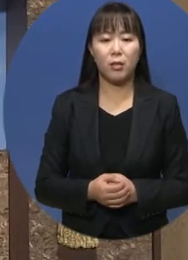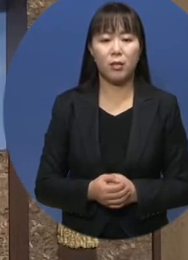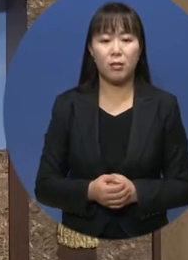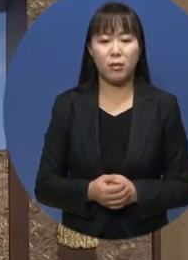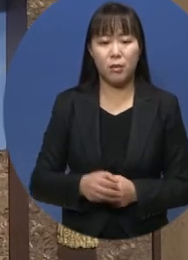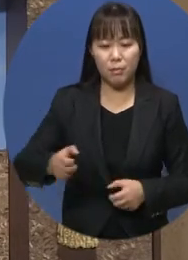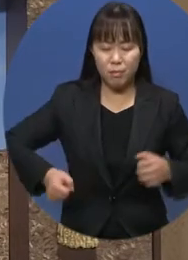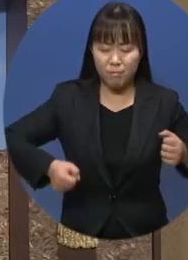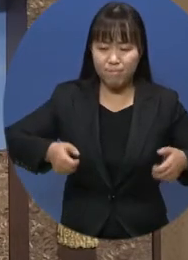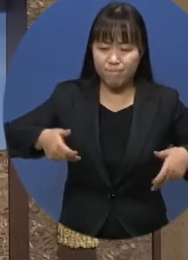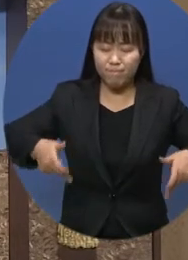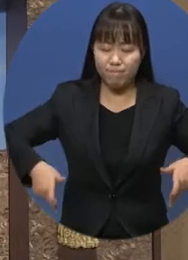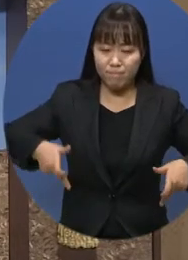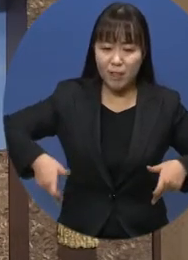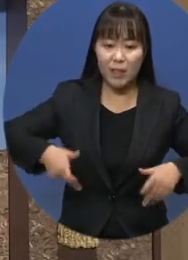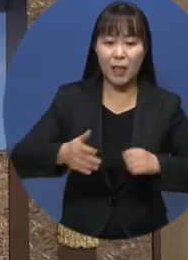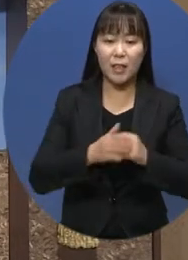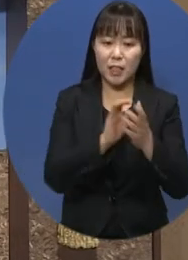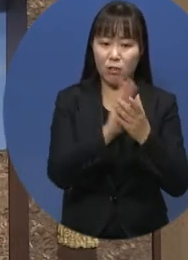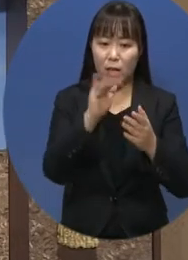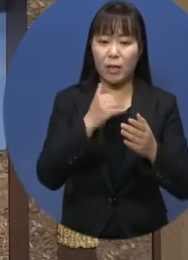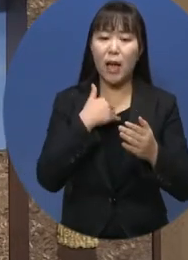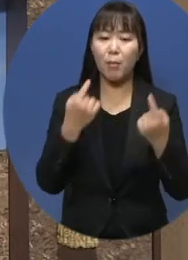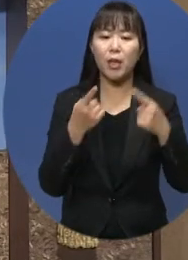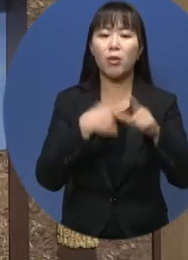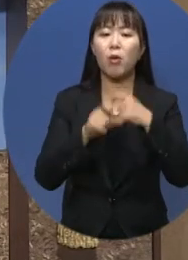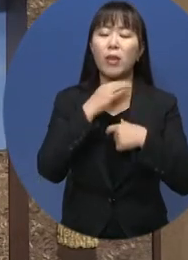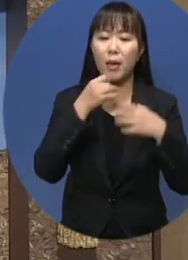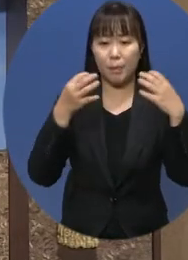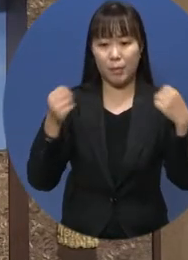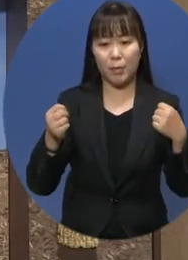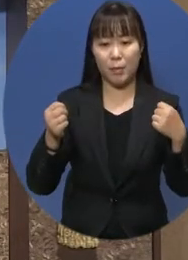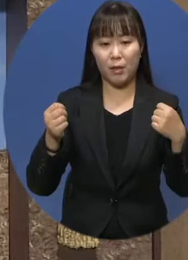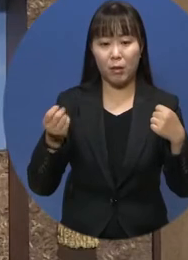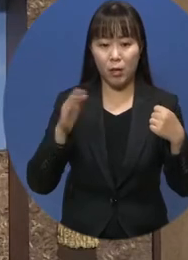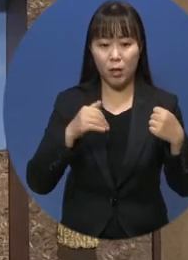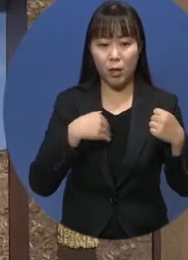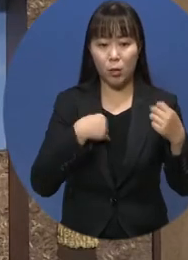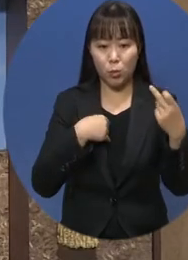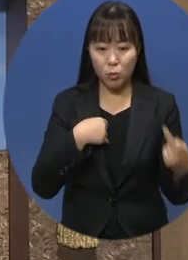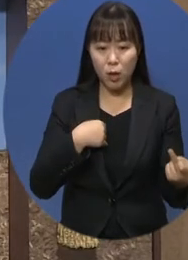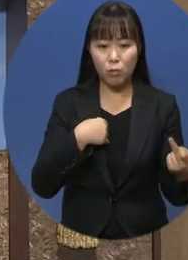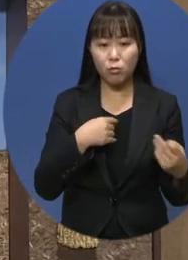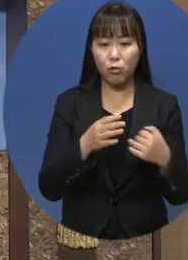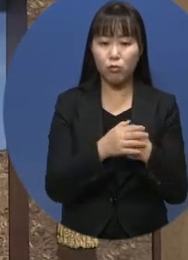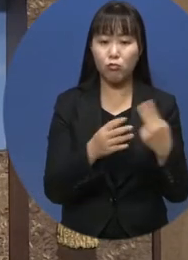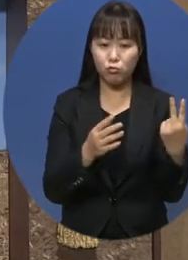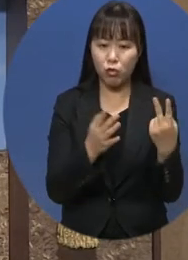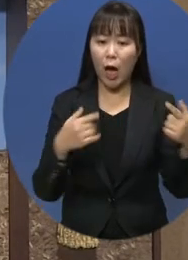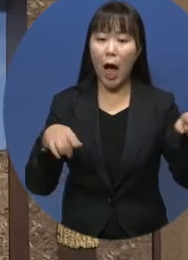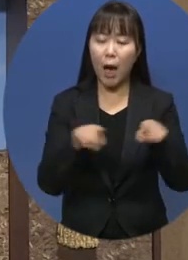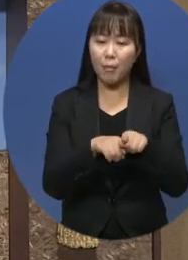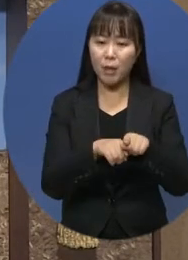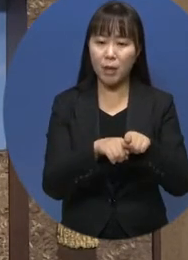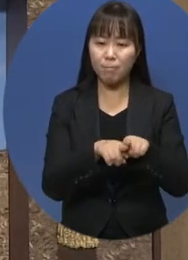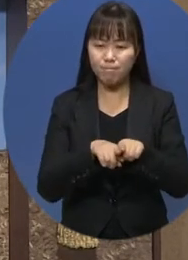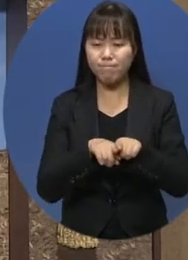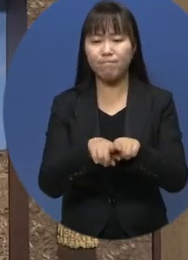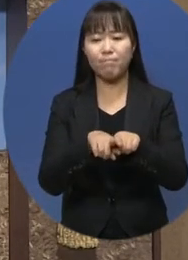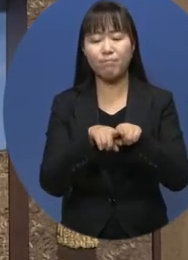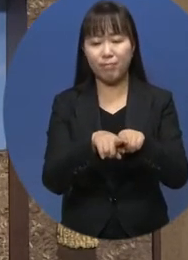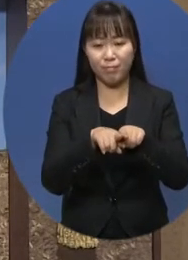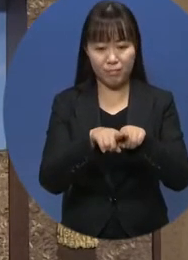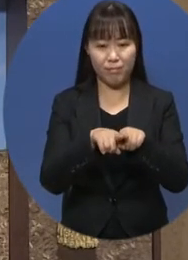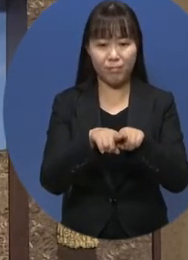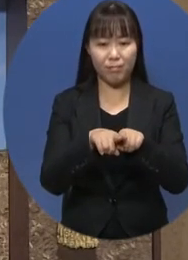이 친구가 친구 아니라 나보다 나이가 많아 근데 자기 동생 하고 예 둘이 학년을 맞춰서 같이 다니는 거예요